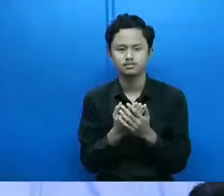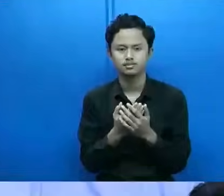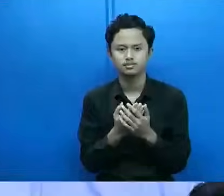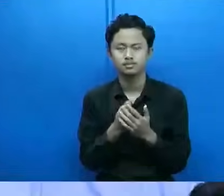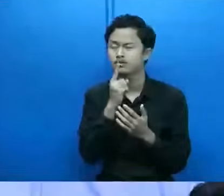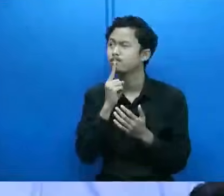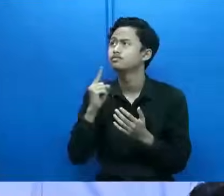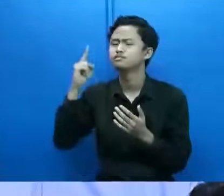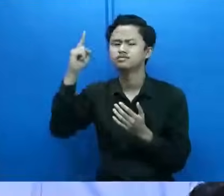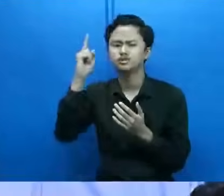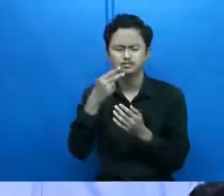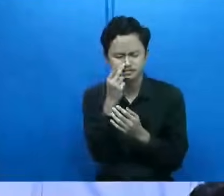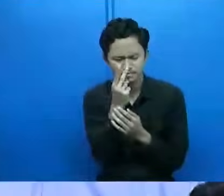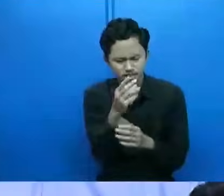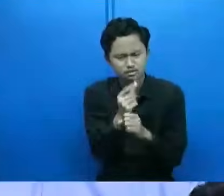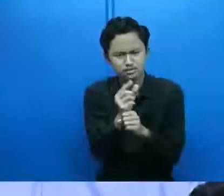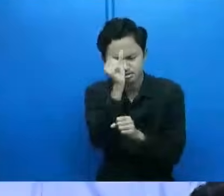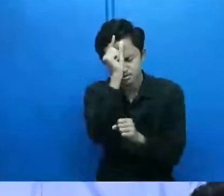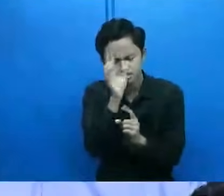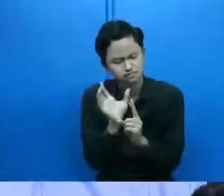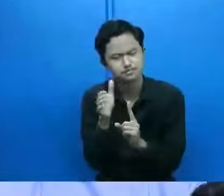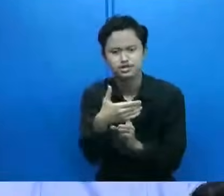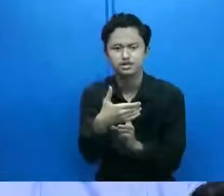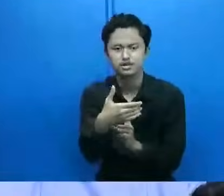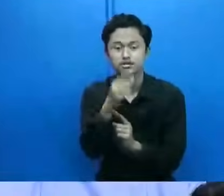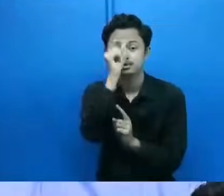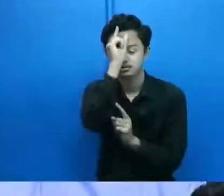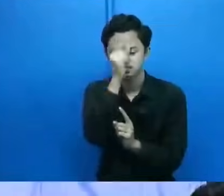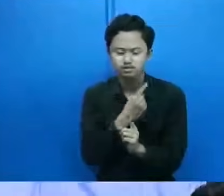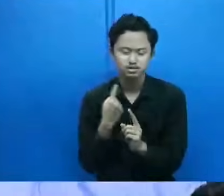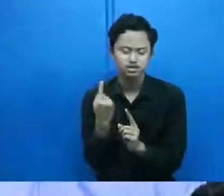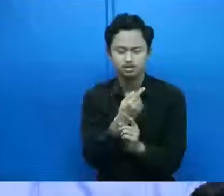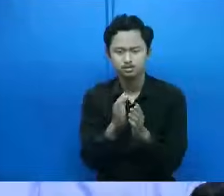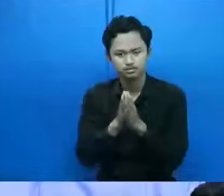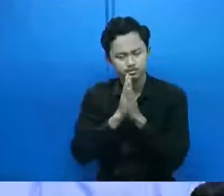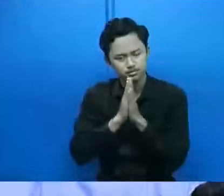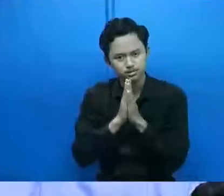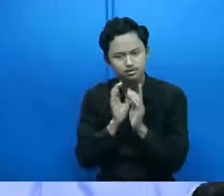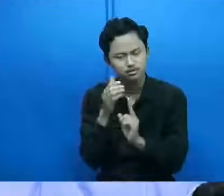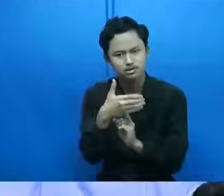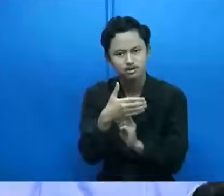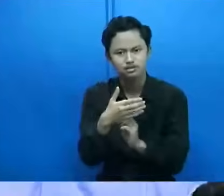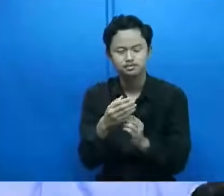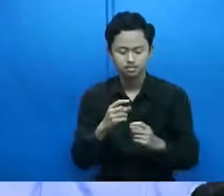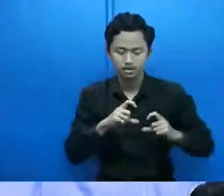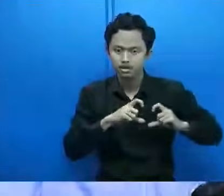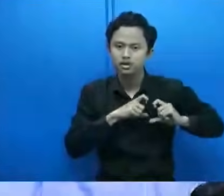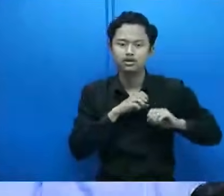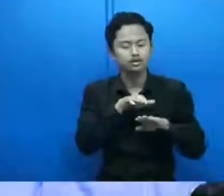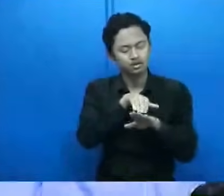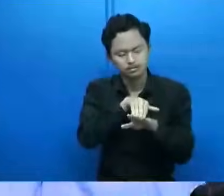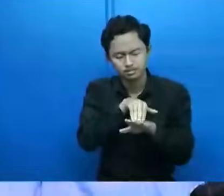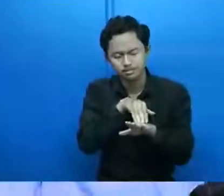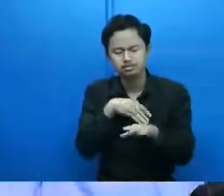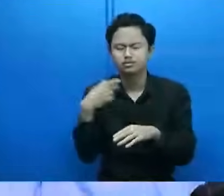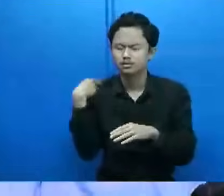الله مهنجك على علماء كمي يا الله يا رب العالمين para ustaz-ustaz kami ya arhamar rahimin. Ya Allah lembutkan hati-hati mereka ya